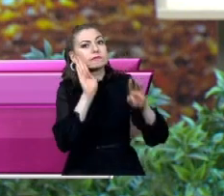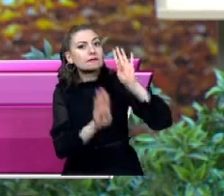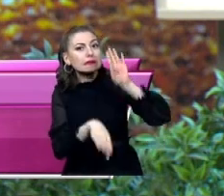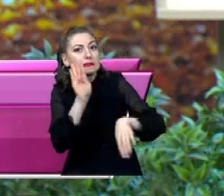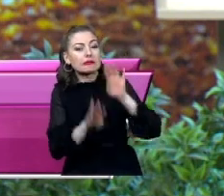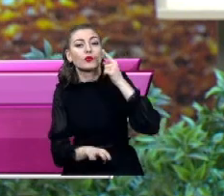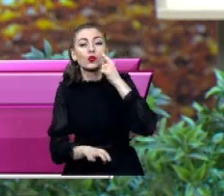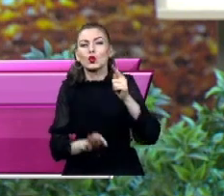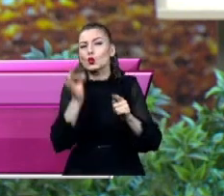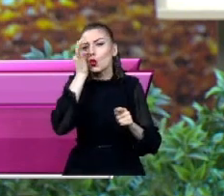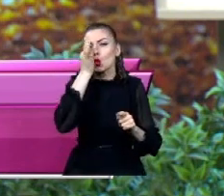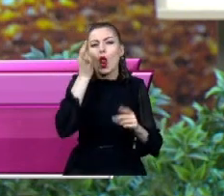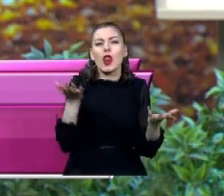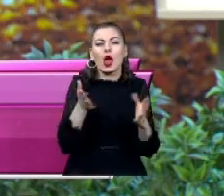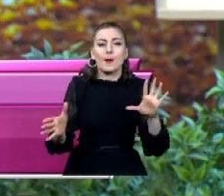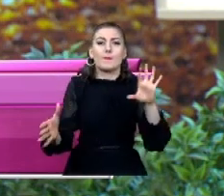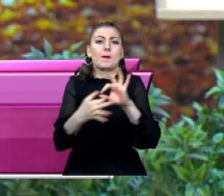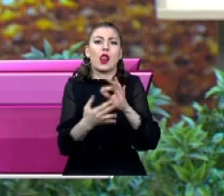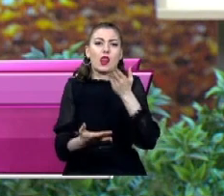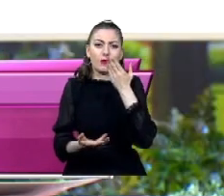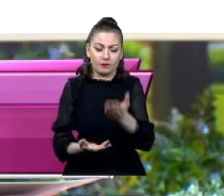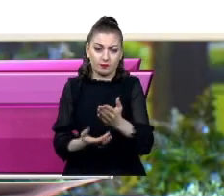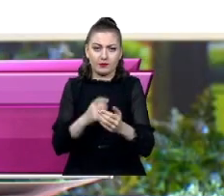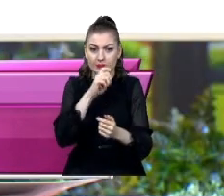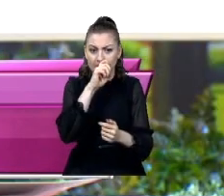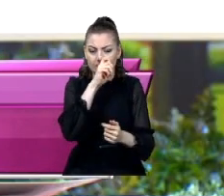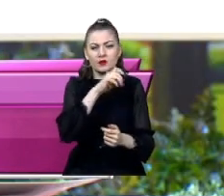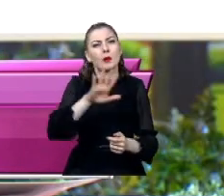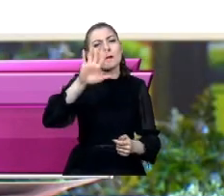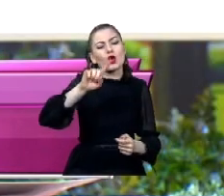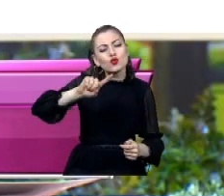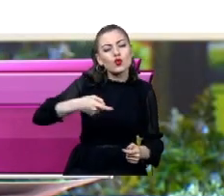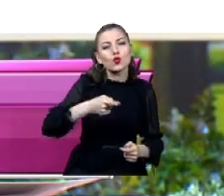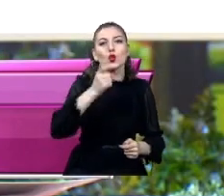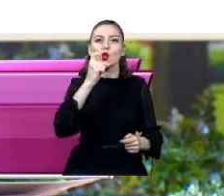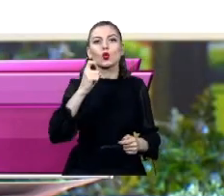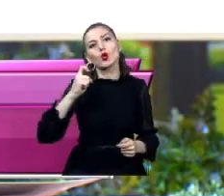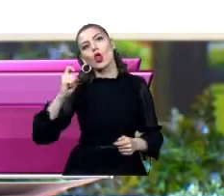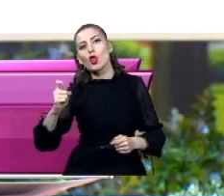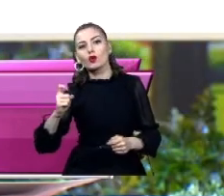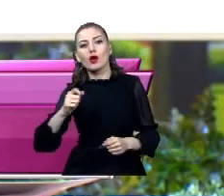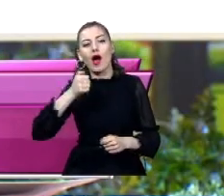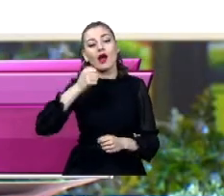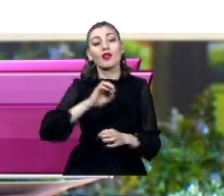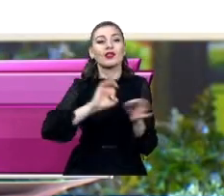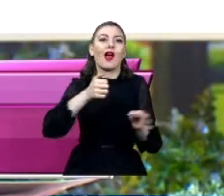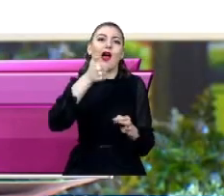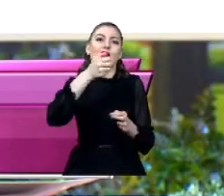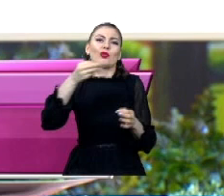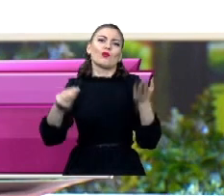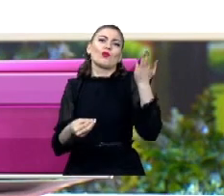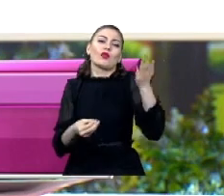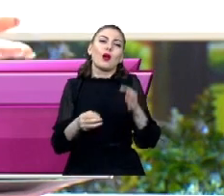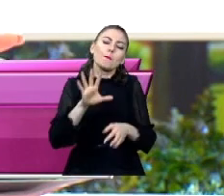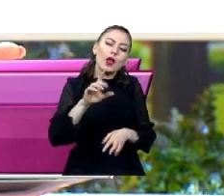kolaylaştıran yöntemlerden bir tanesi. Mesela 5.99 hani 6 lira değil, kesinlikle 6 lira değil,